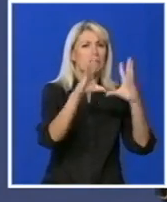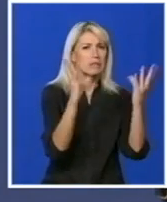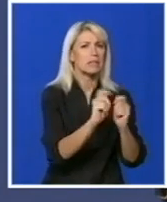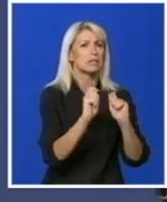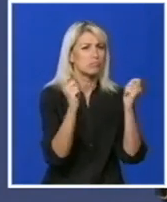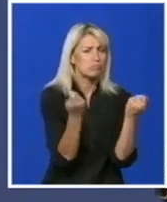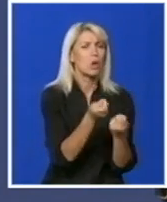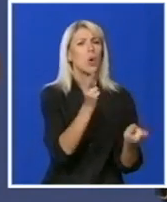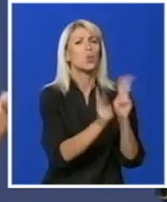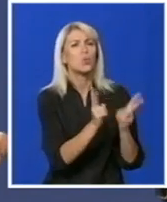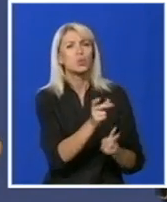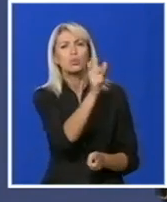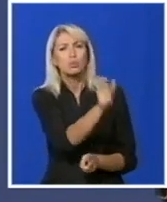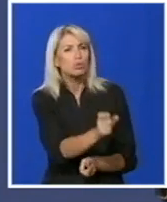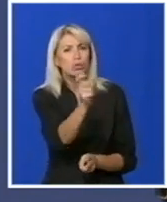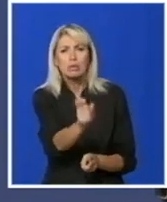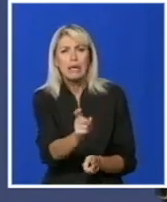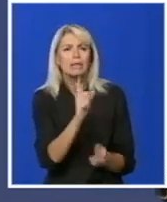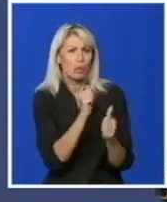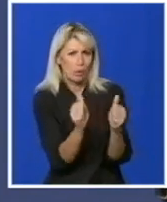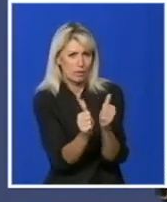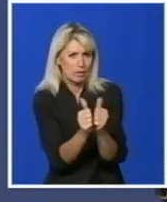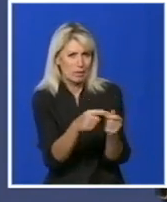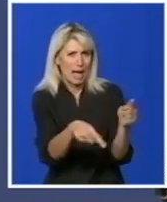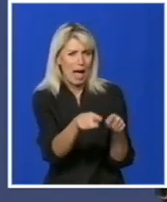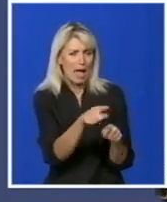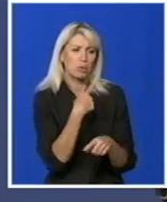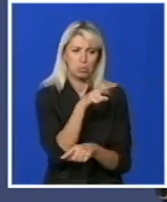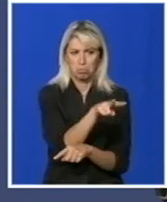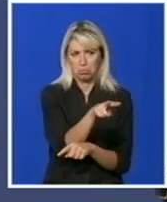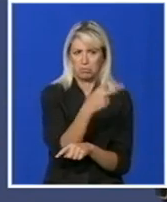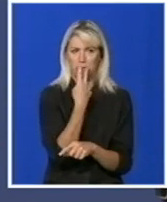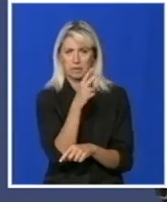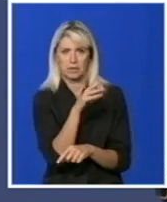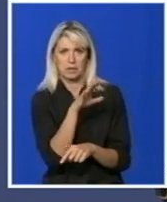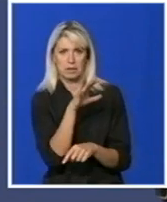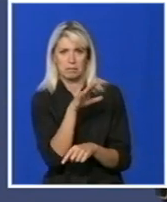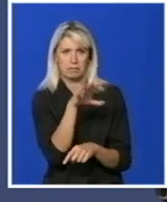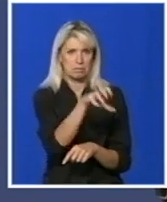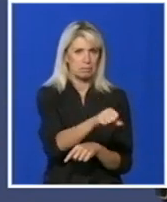učitelja, učiteljice koji sa tim detetom rade, prati njegovo stanje. Pazite, može se desiti